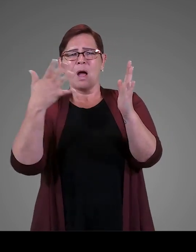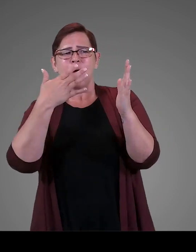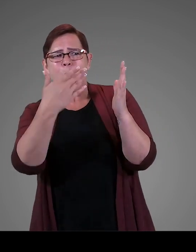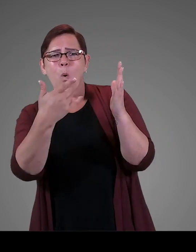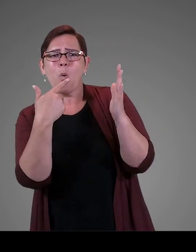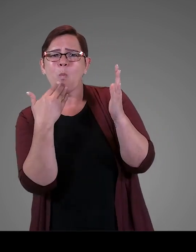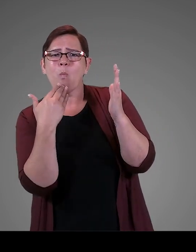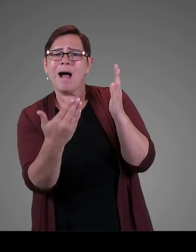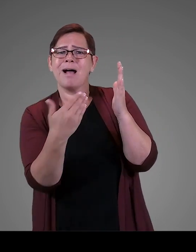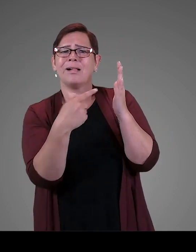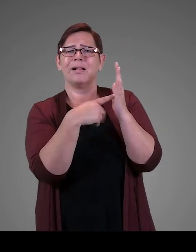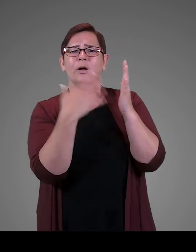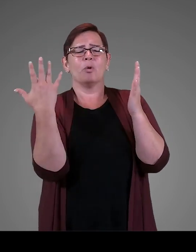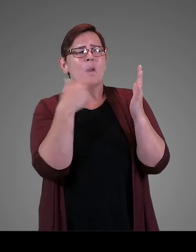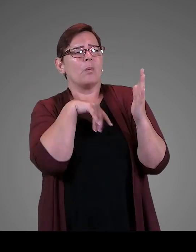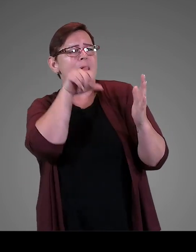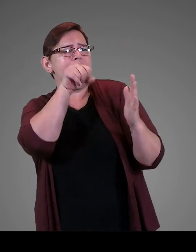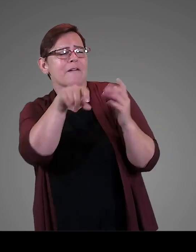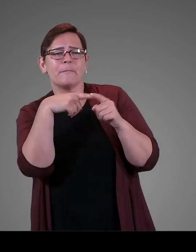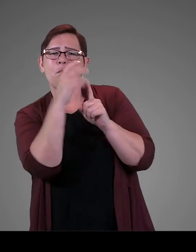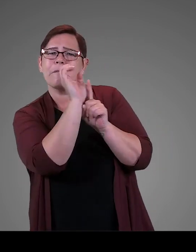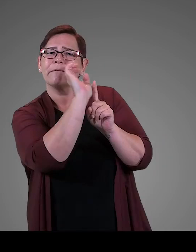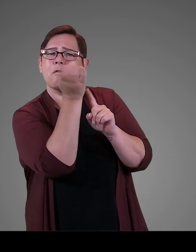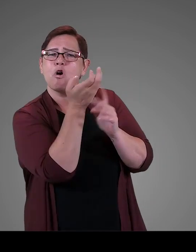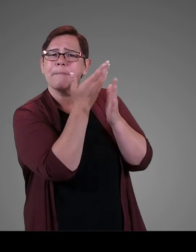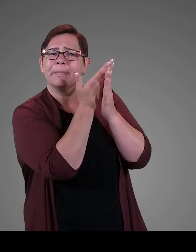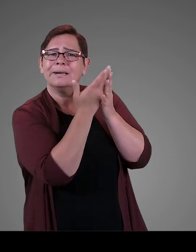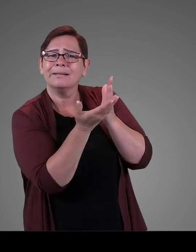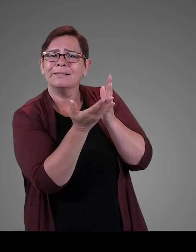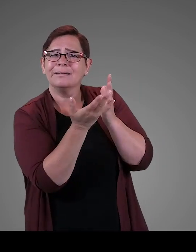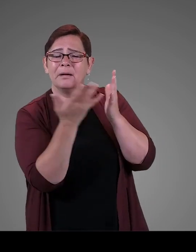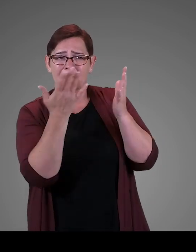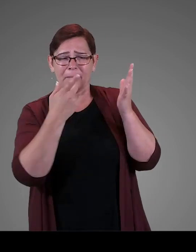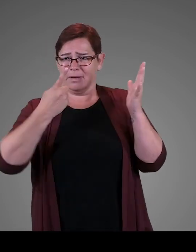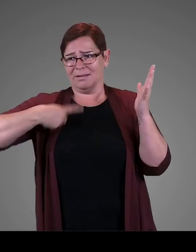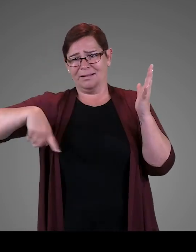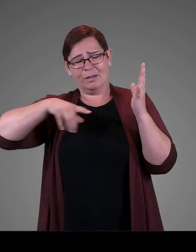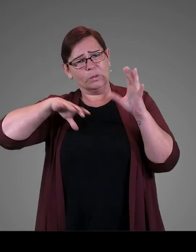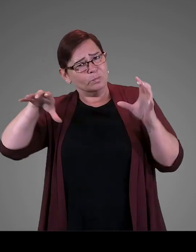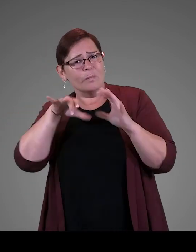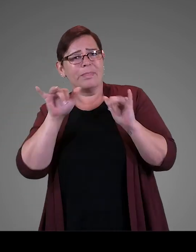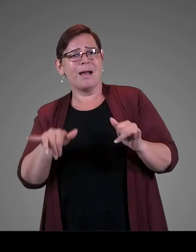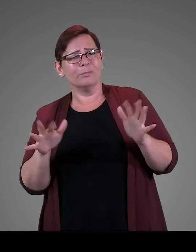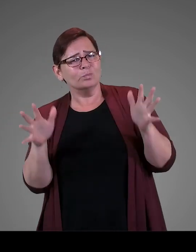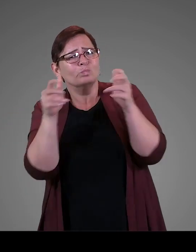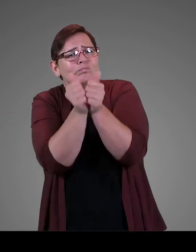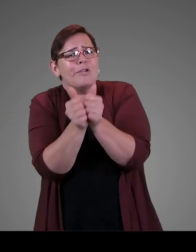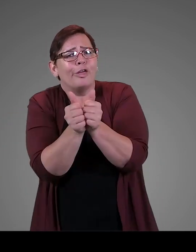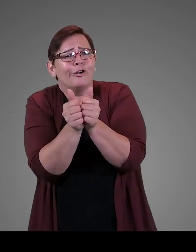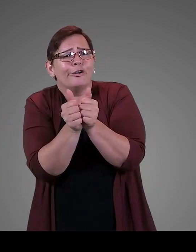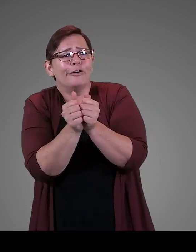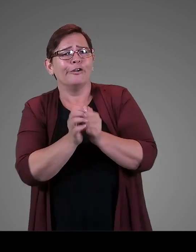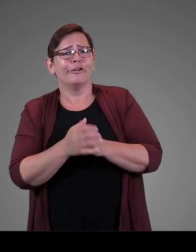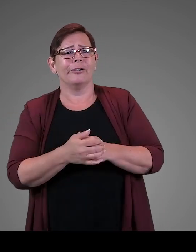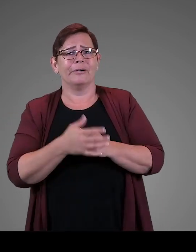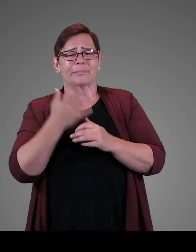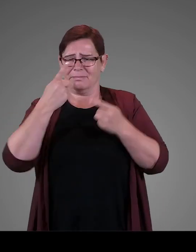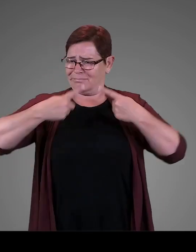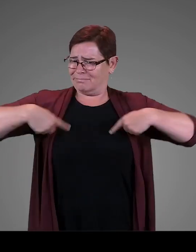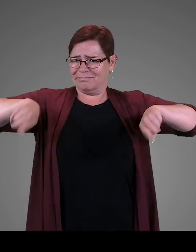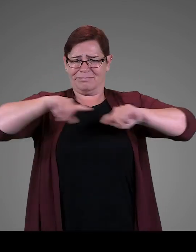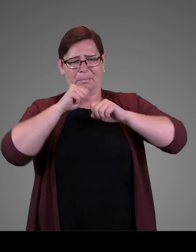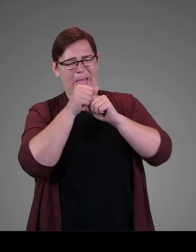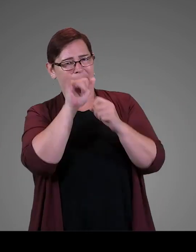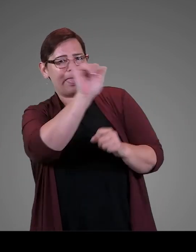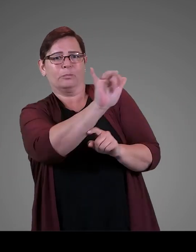imaginer un peu notre meilleur moment, comme qu'est-ce qui va bien, qu'est-ce qu'on aime de notre milieu. Donc peut-être on peut faire ça ensemble